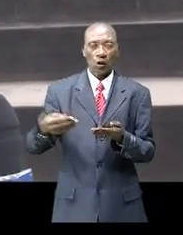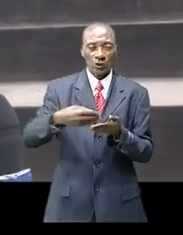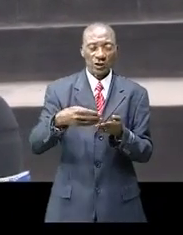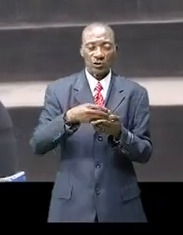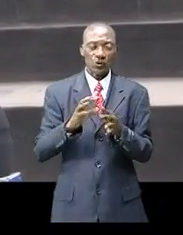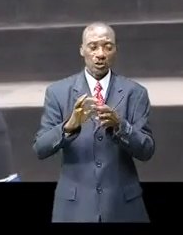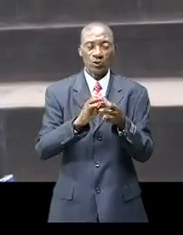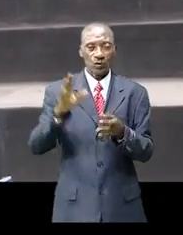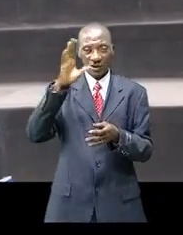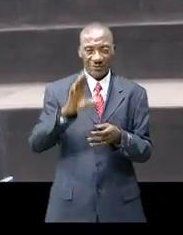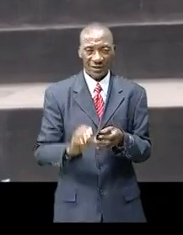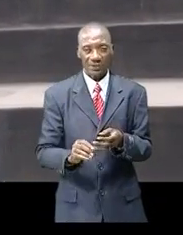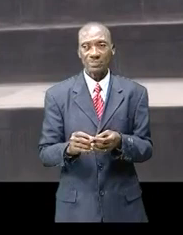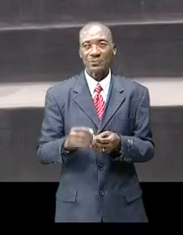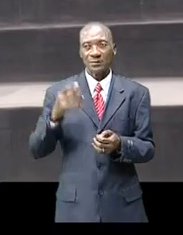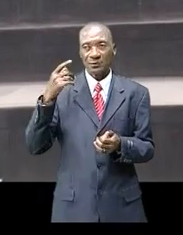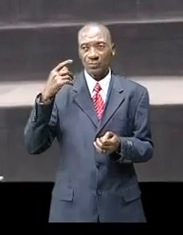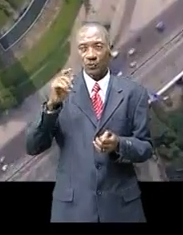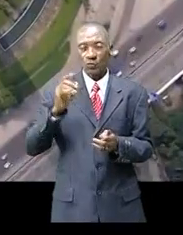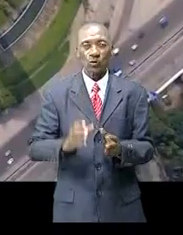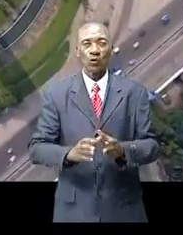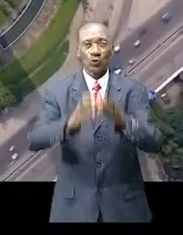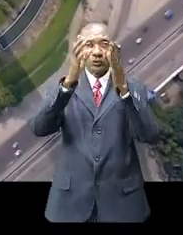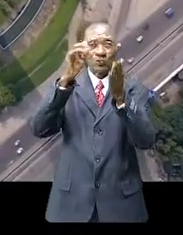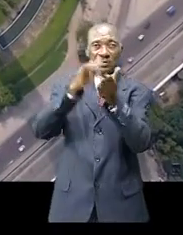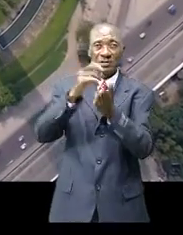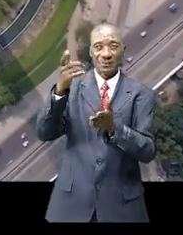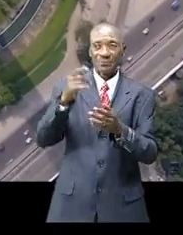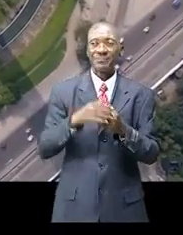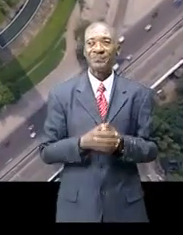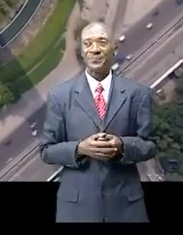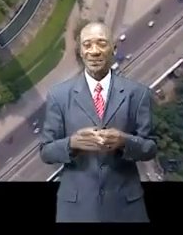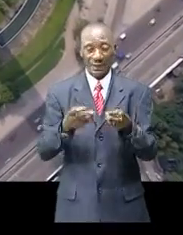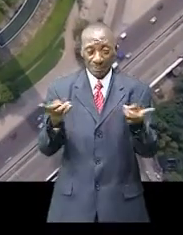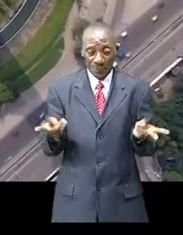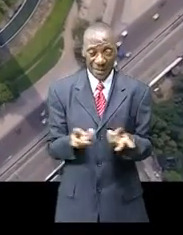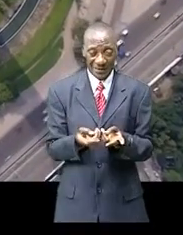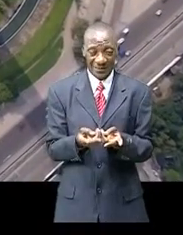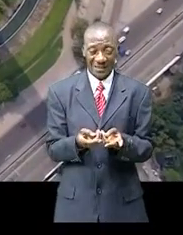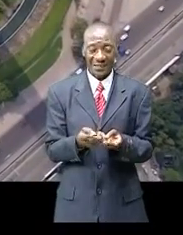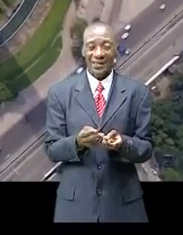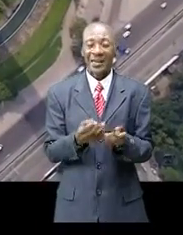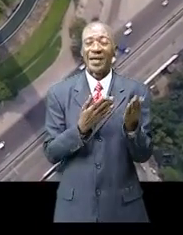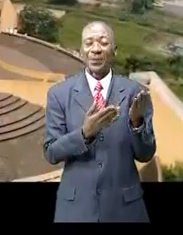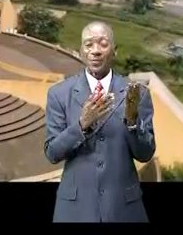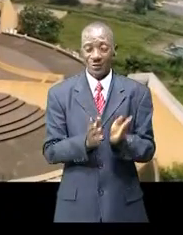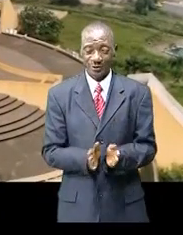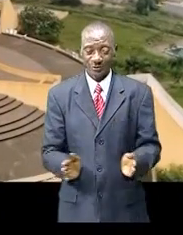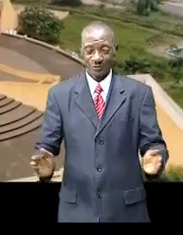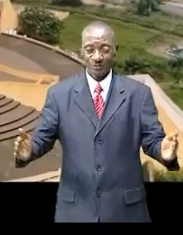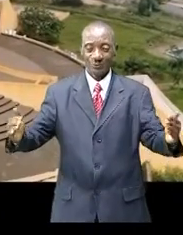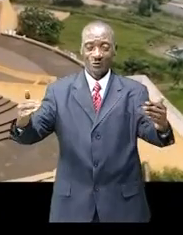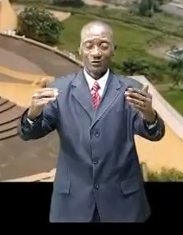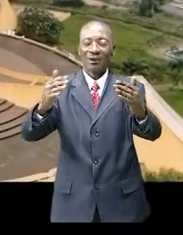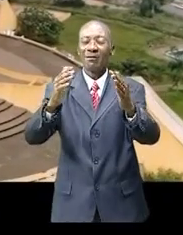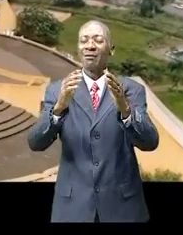pour construire ces lieux. Érigé à l'un des carrefours importants du boulevard qui porte le même nom, ce